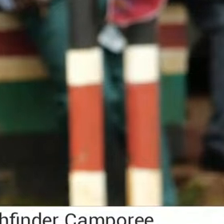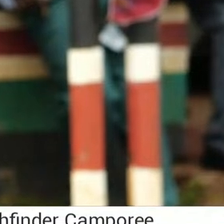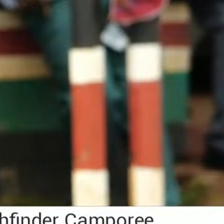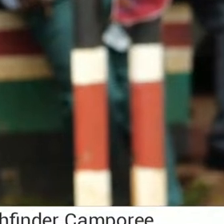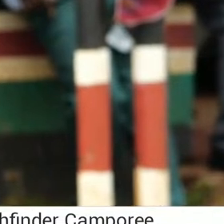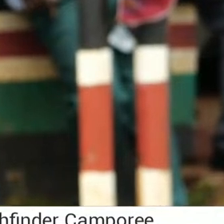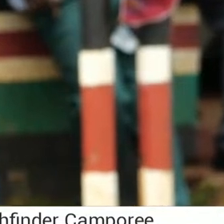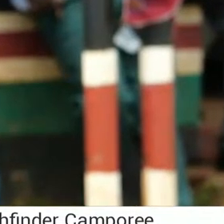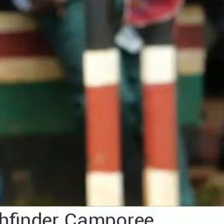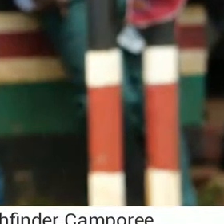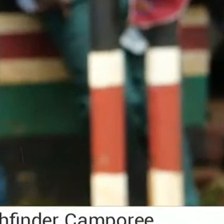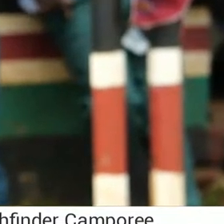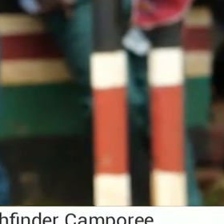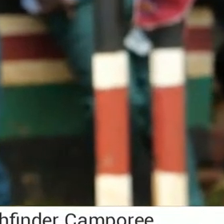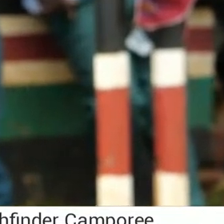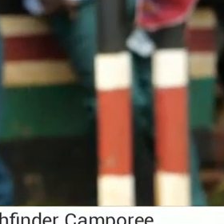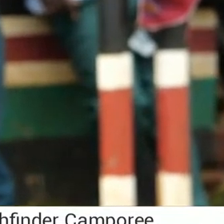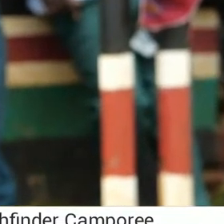na anasema,